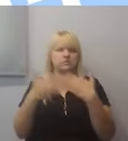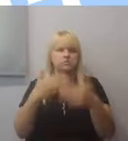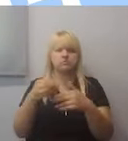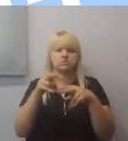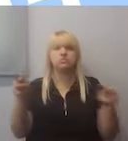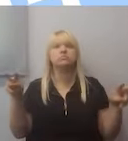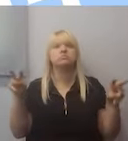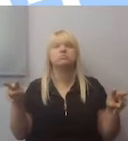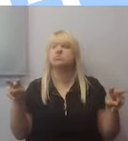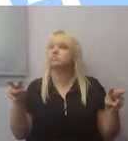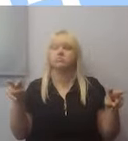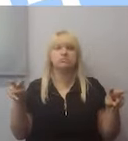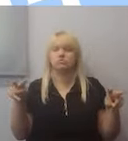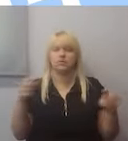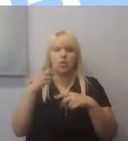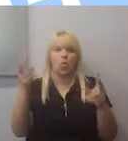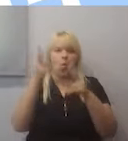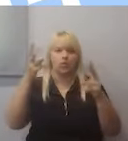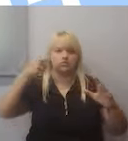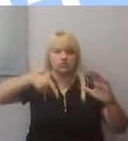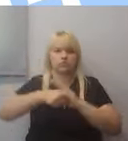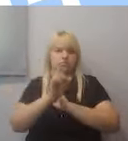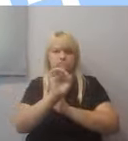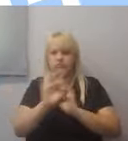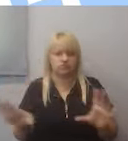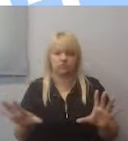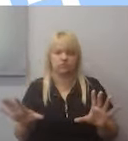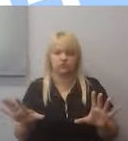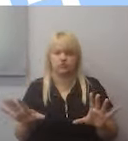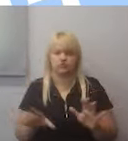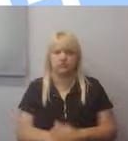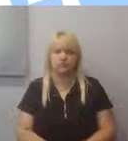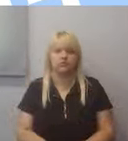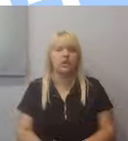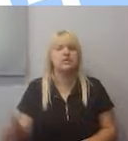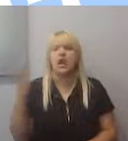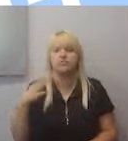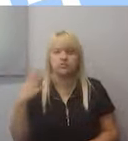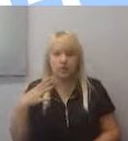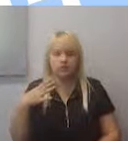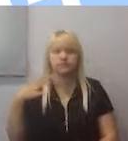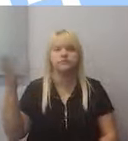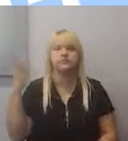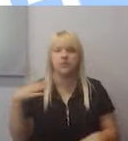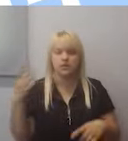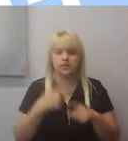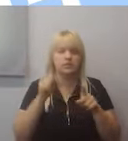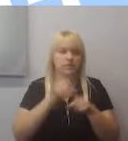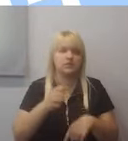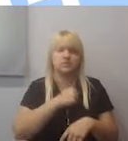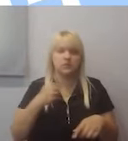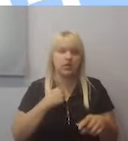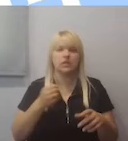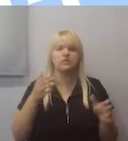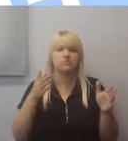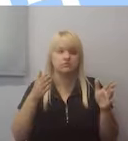zem uguns t šajā gadījumā tas ir tā kā zem ložu uguns domāts pamatā kāpēc tāpēc ka militārā taktikai irī nu novērotāji